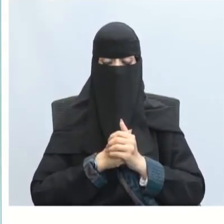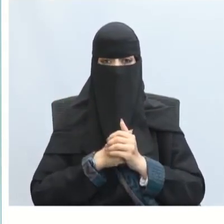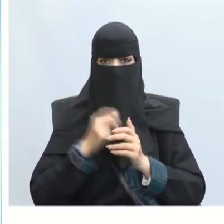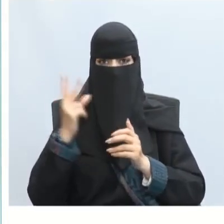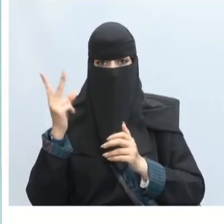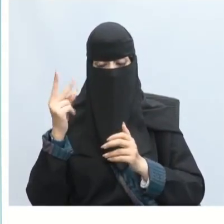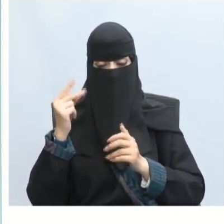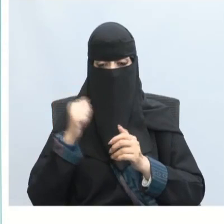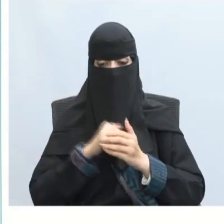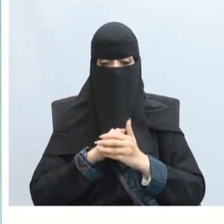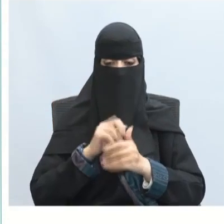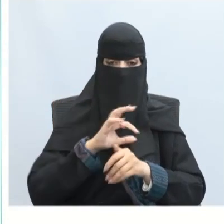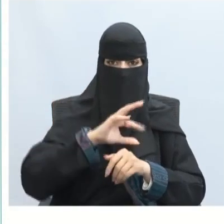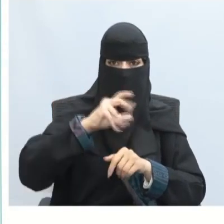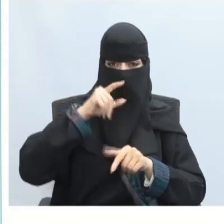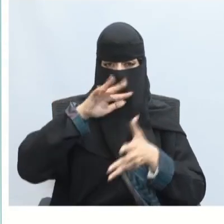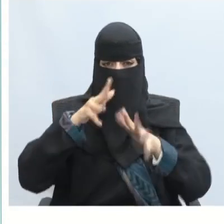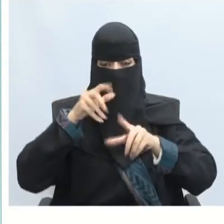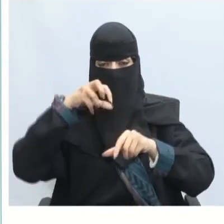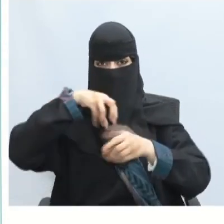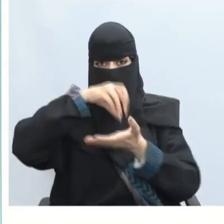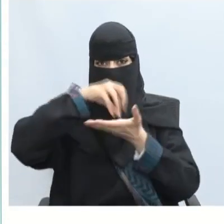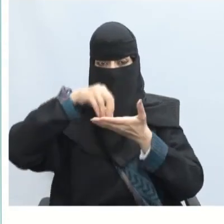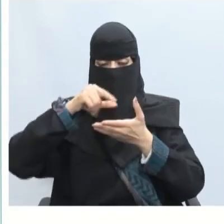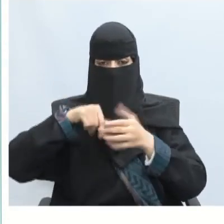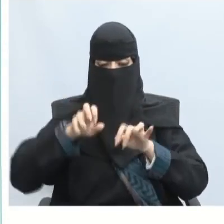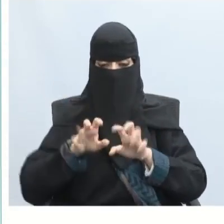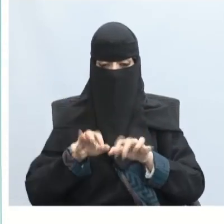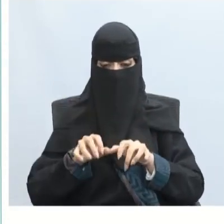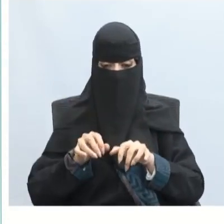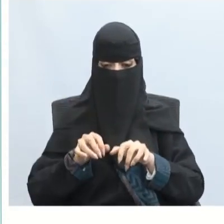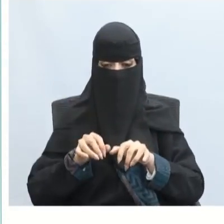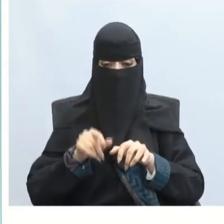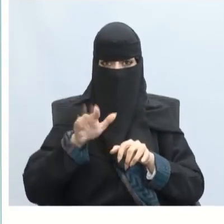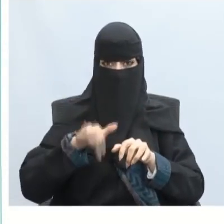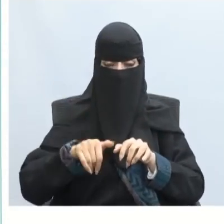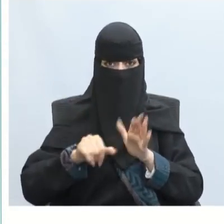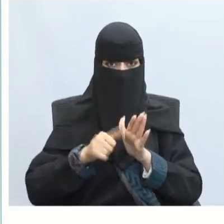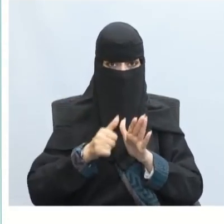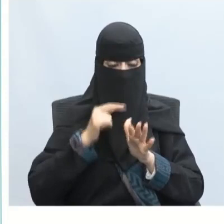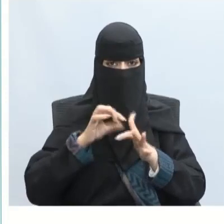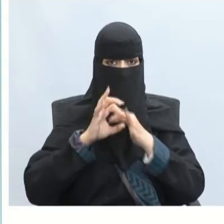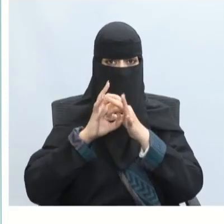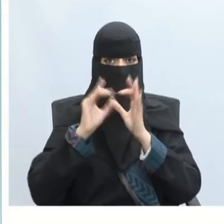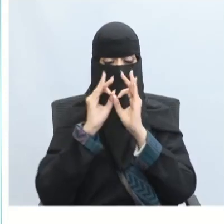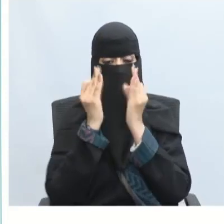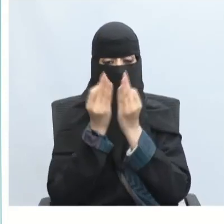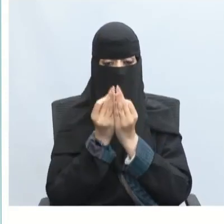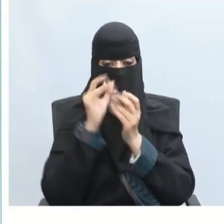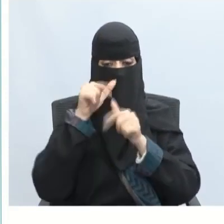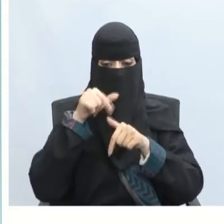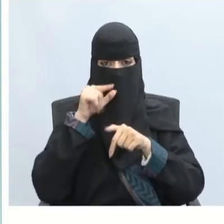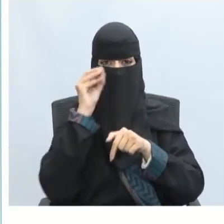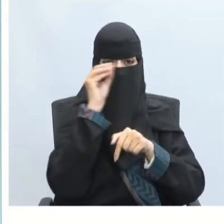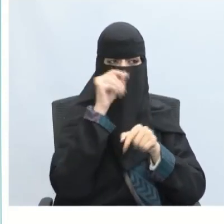المشكله المجتمعيه الثانيه استغلال بعض وسائل التقنيه الحديثه والتواصل الاجتماعي